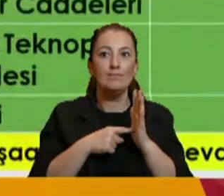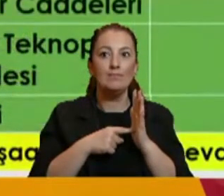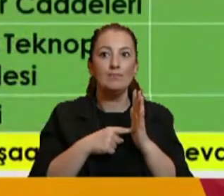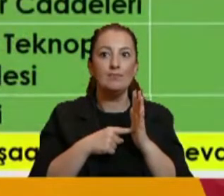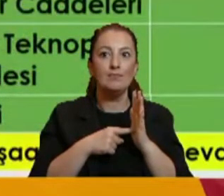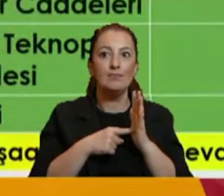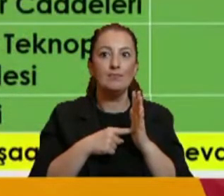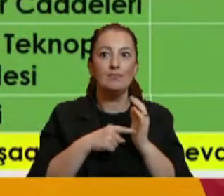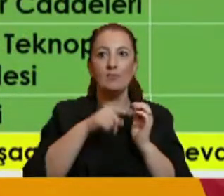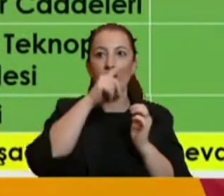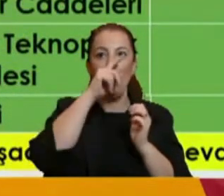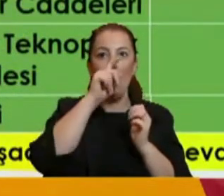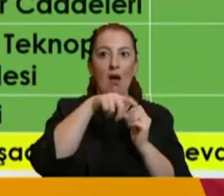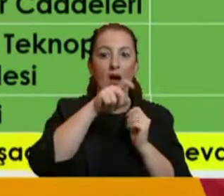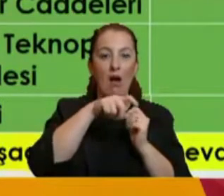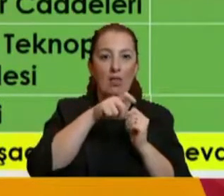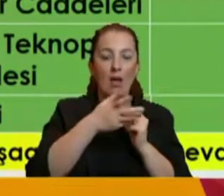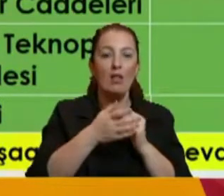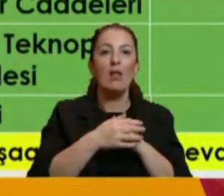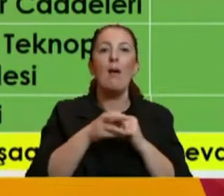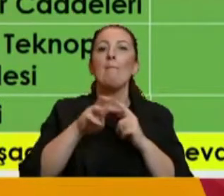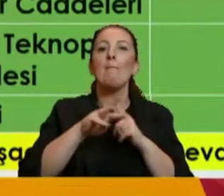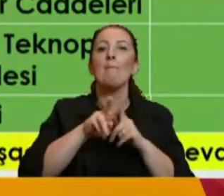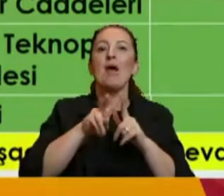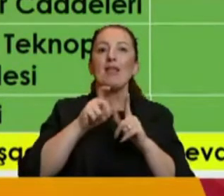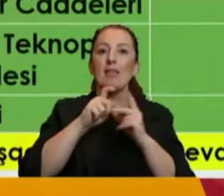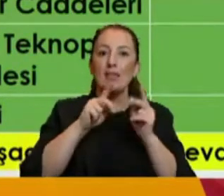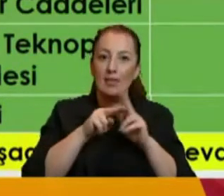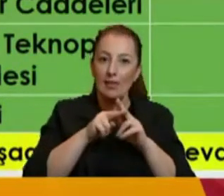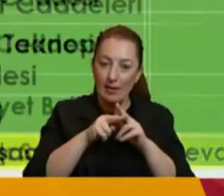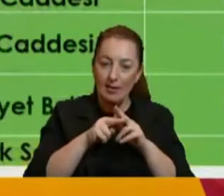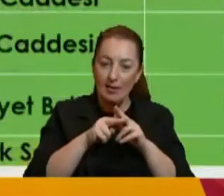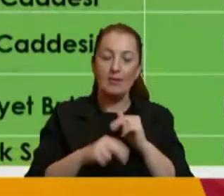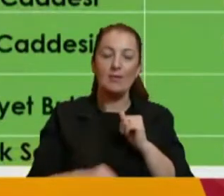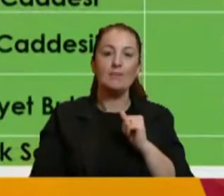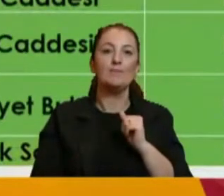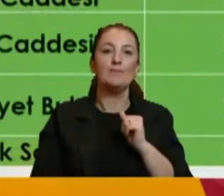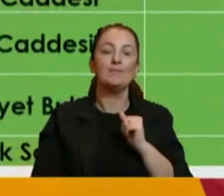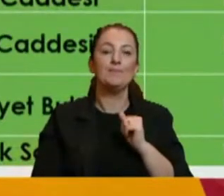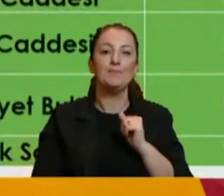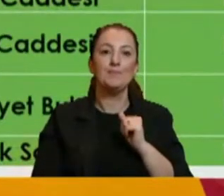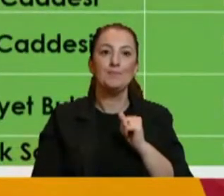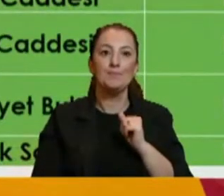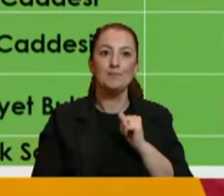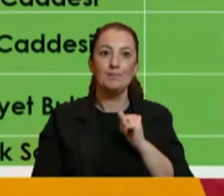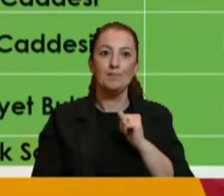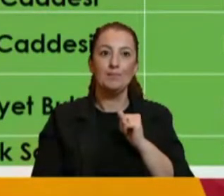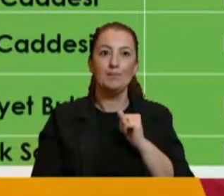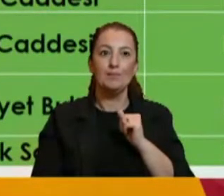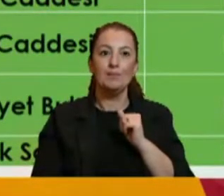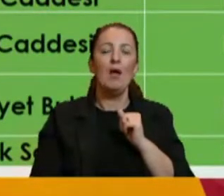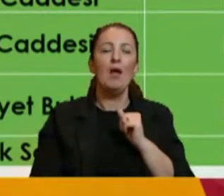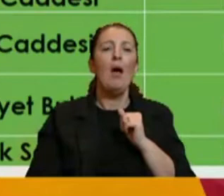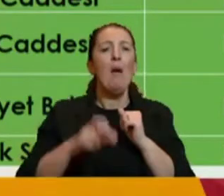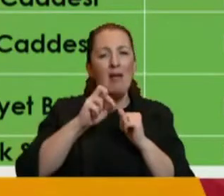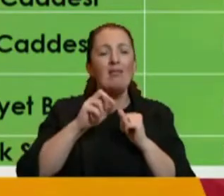Kadıköy Kartal Pendik bu Pendik bu Pendik